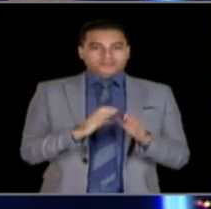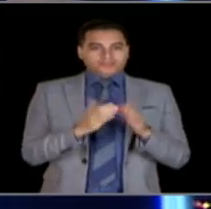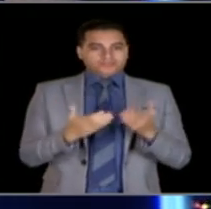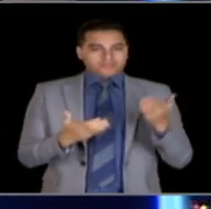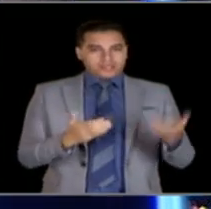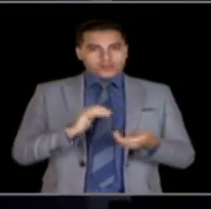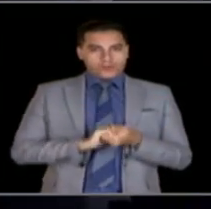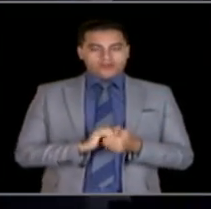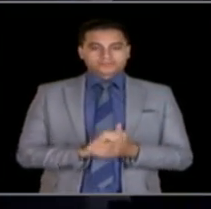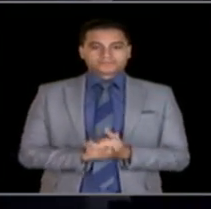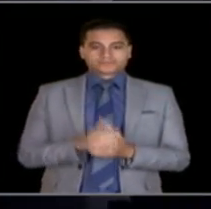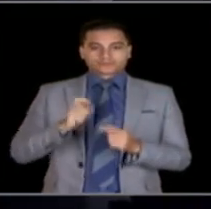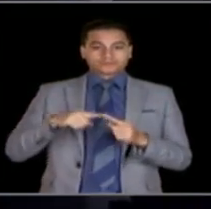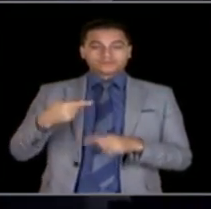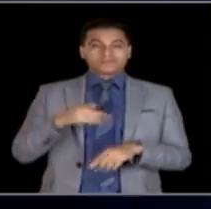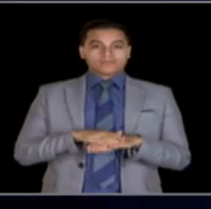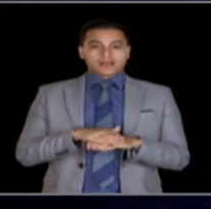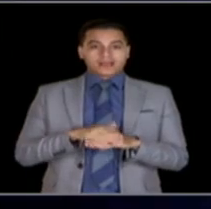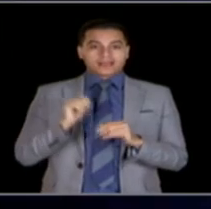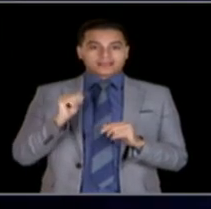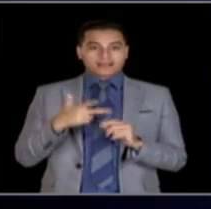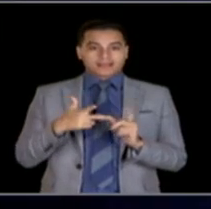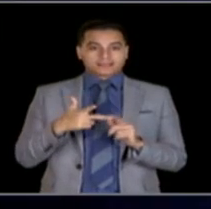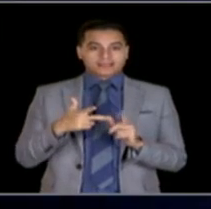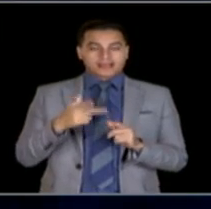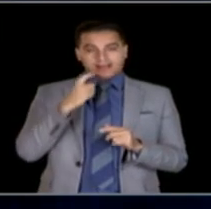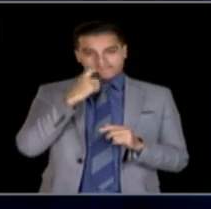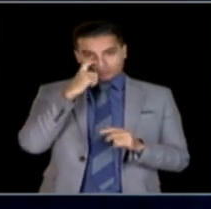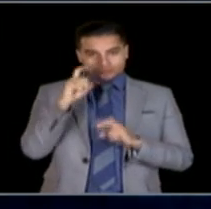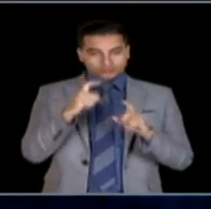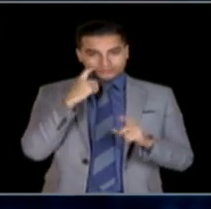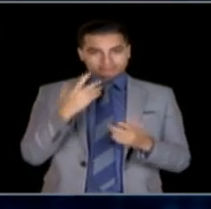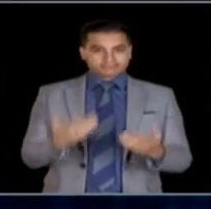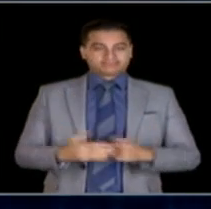35 الوعد. ودلوقتي مع الفقرة الثالثة، فقرة الفنون.